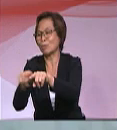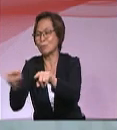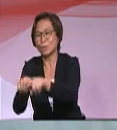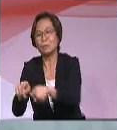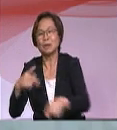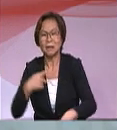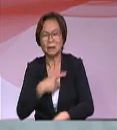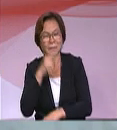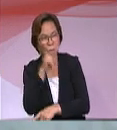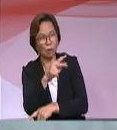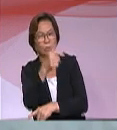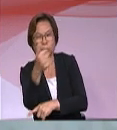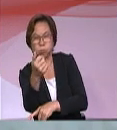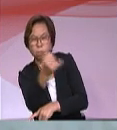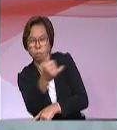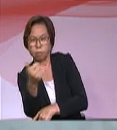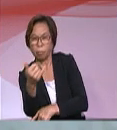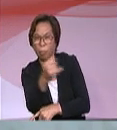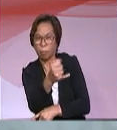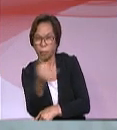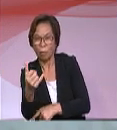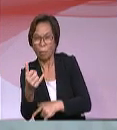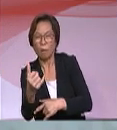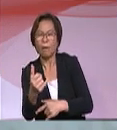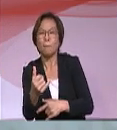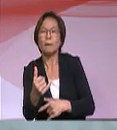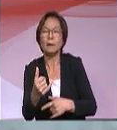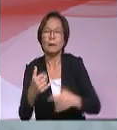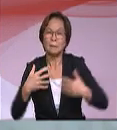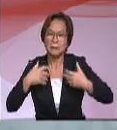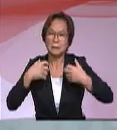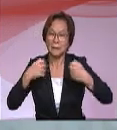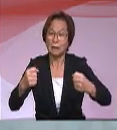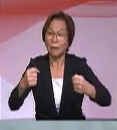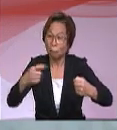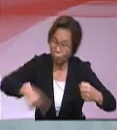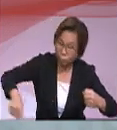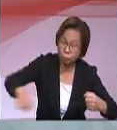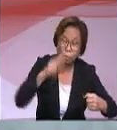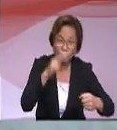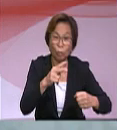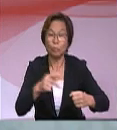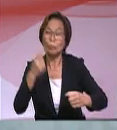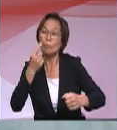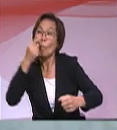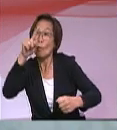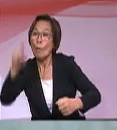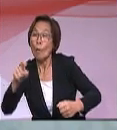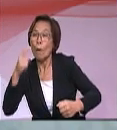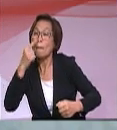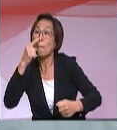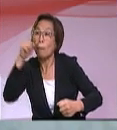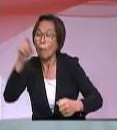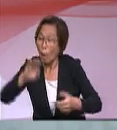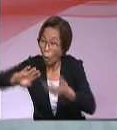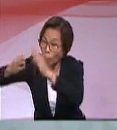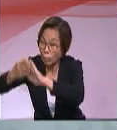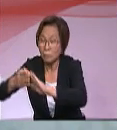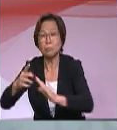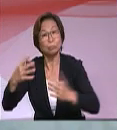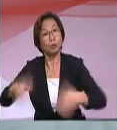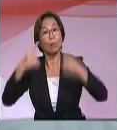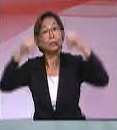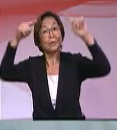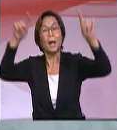lihat keberkesanan tindakan kesihatan awam setakat ini berjaya. Jadi tetapi kita kena patuh kepada SOP.